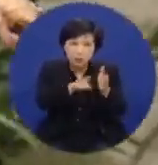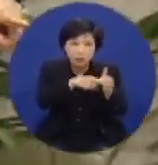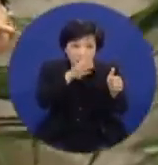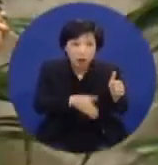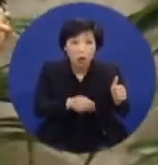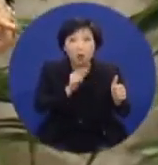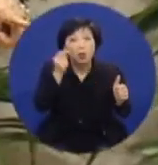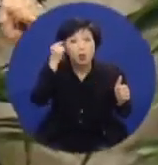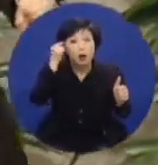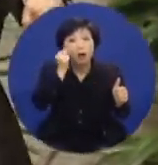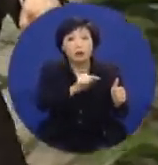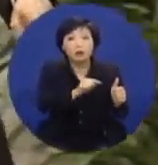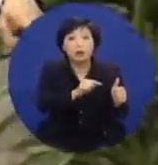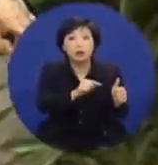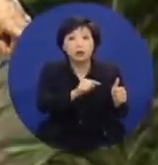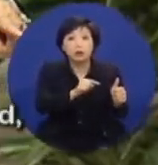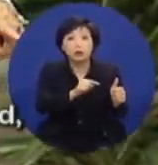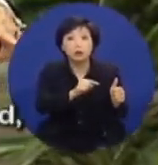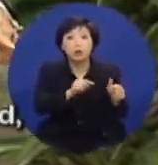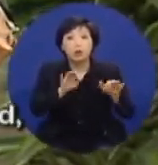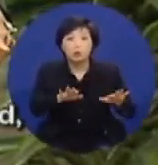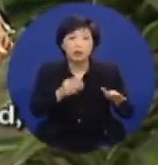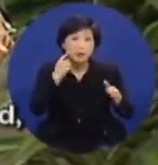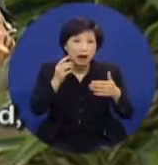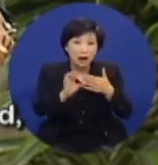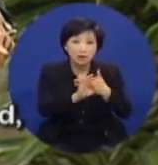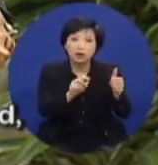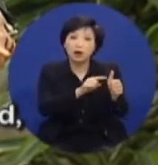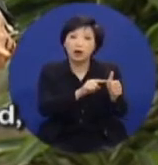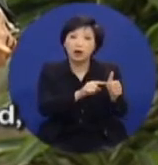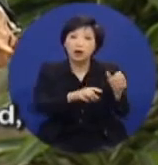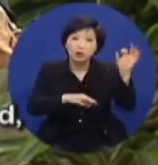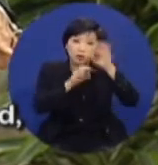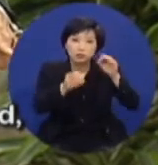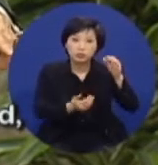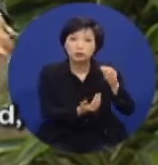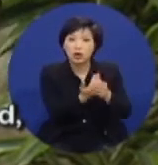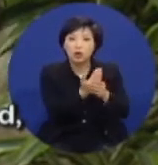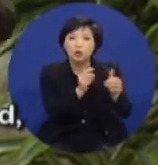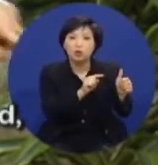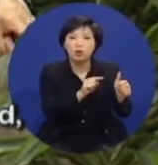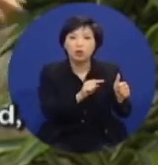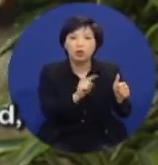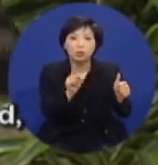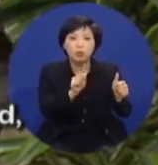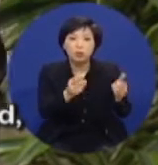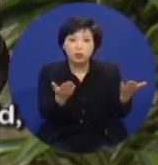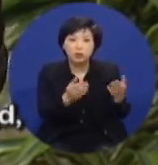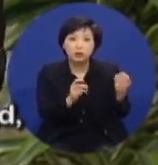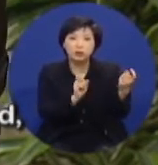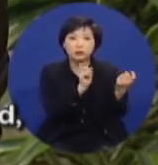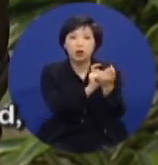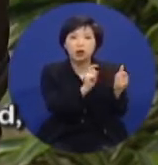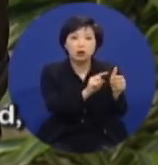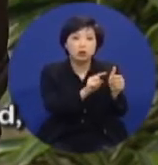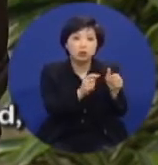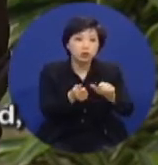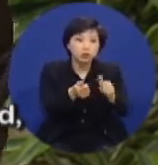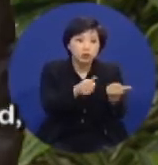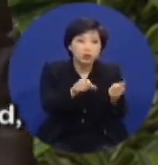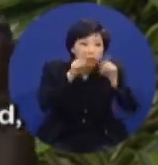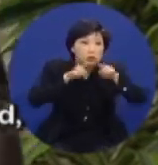사람 오늘 만약에 사고 나던지 무슨 일에 있어서 죽어서 지옥 간다고 생각해